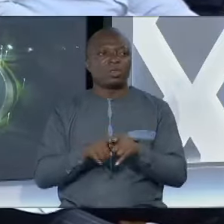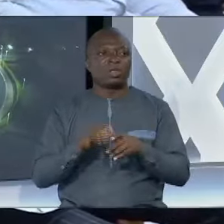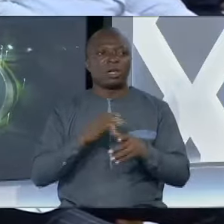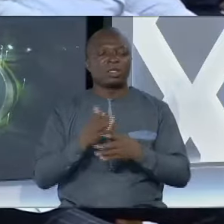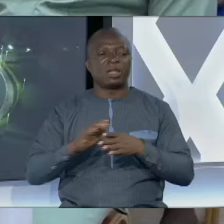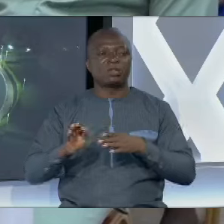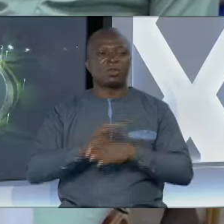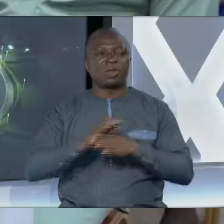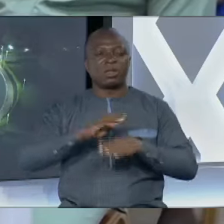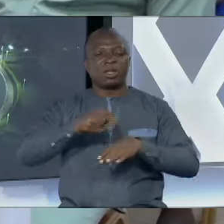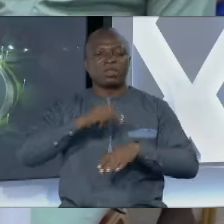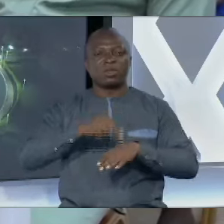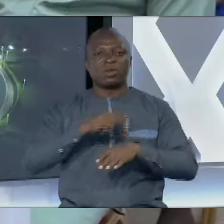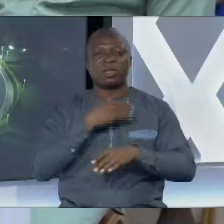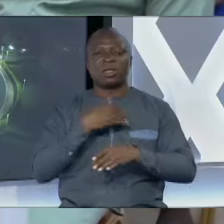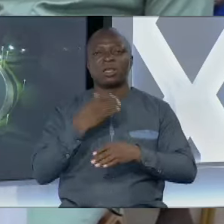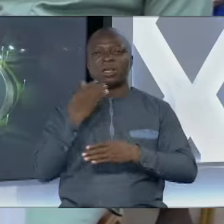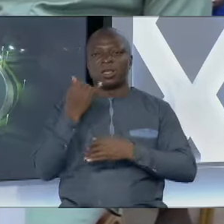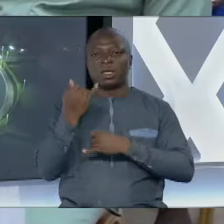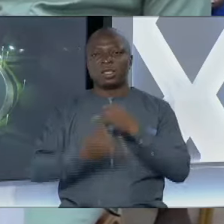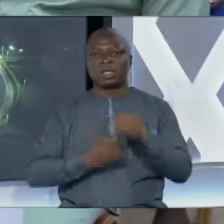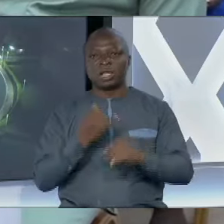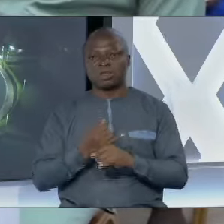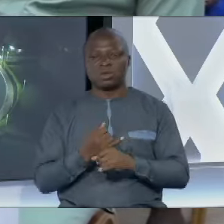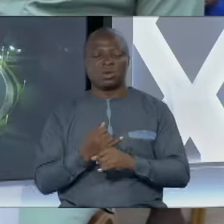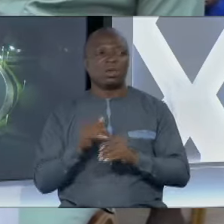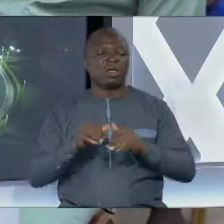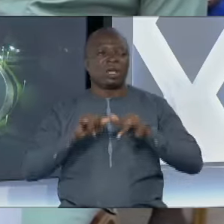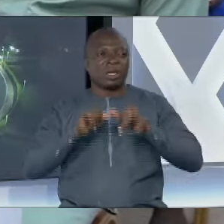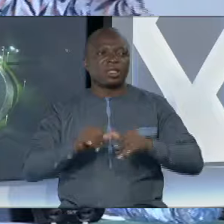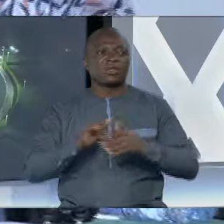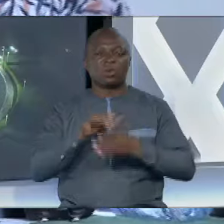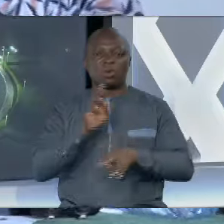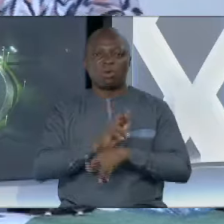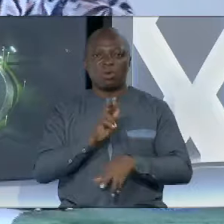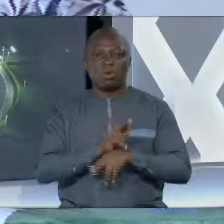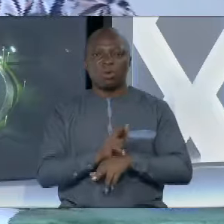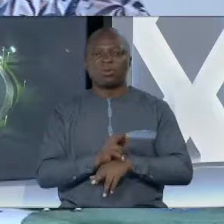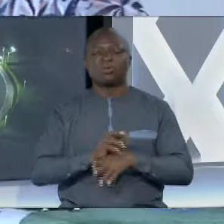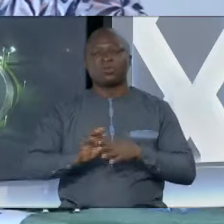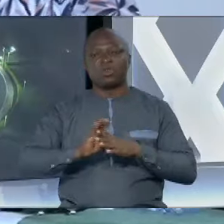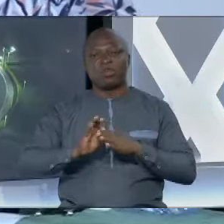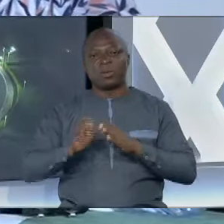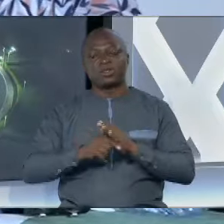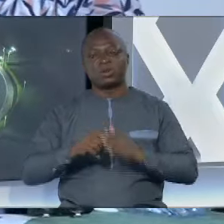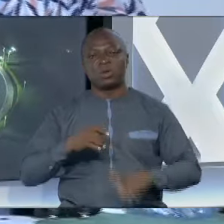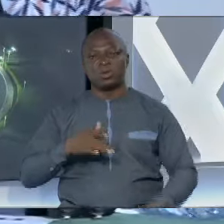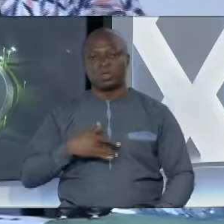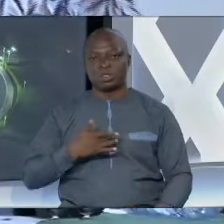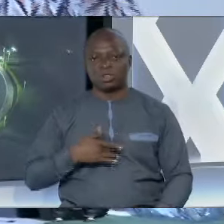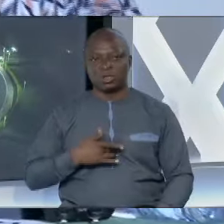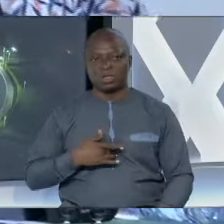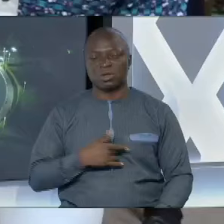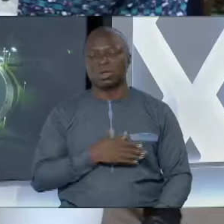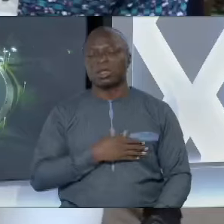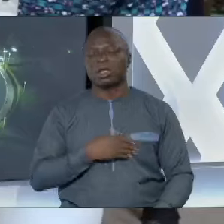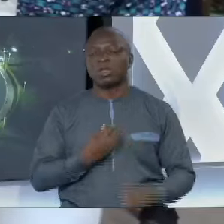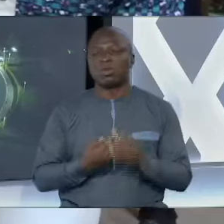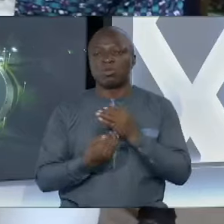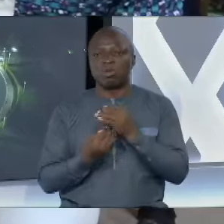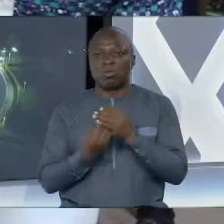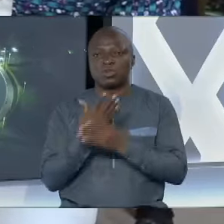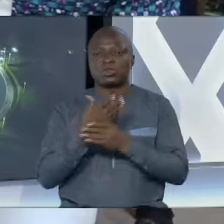les opérateurs nationaux et étrangers. Elle reste dans son rôle de formation, de sensibilisation et de promotion